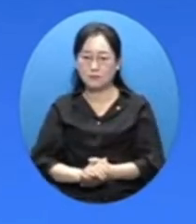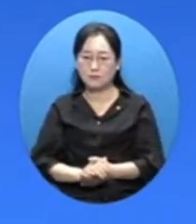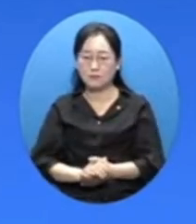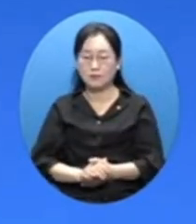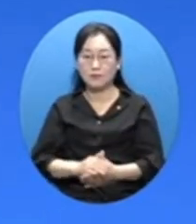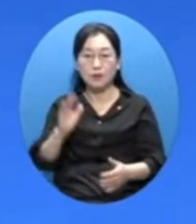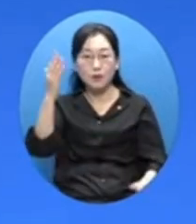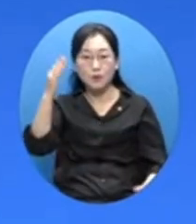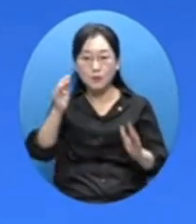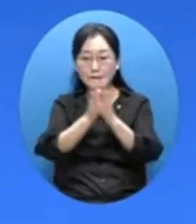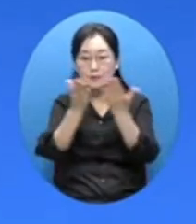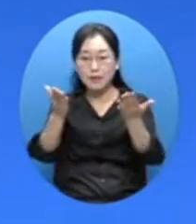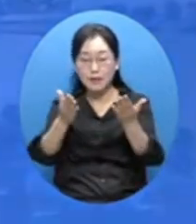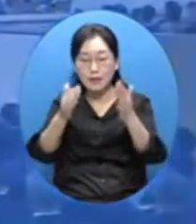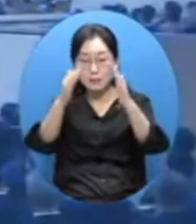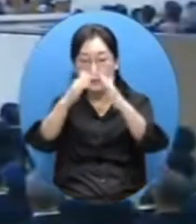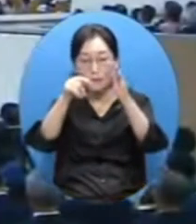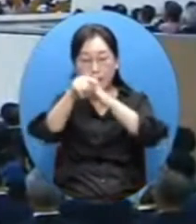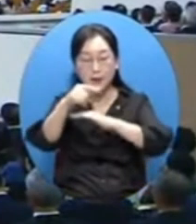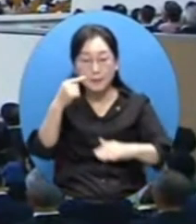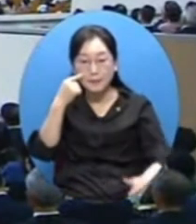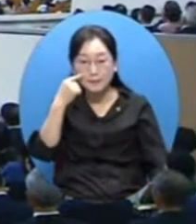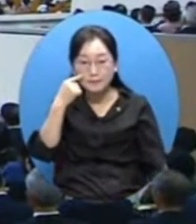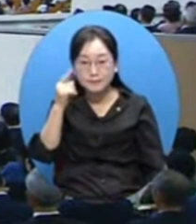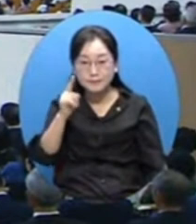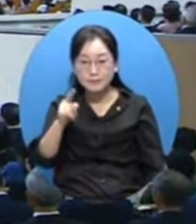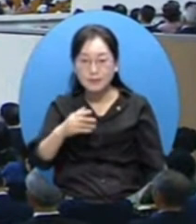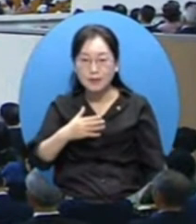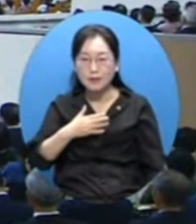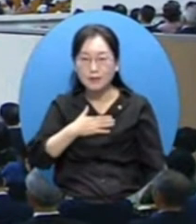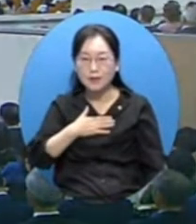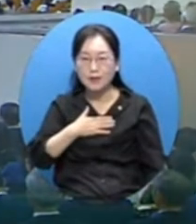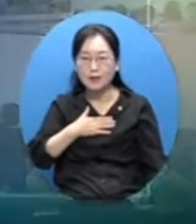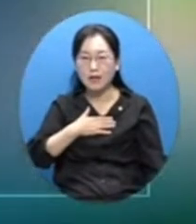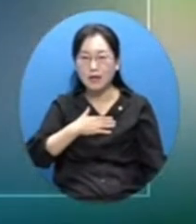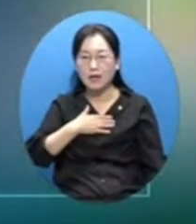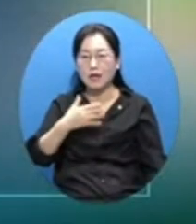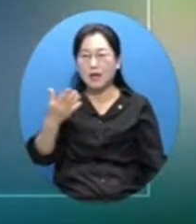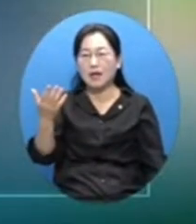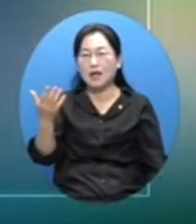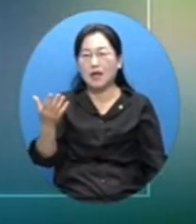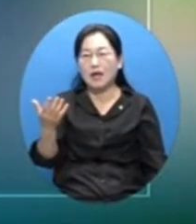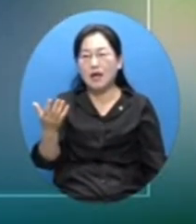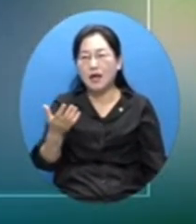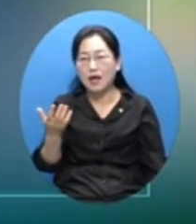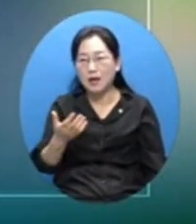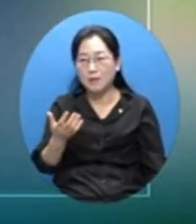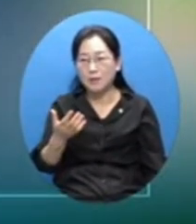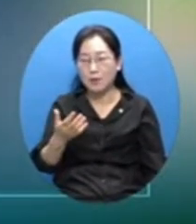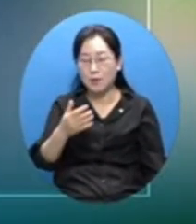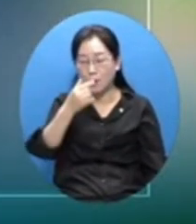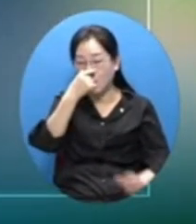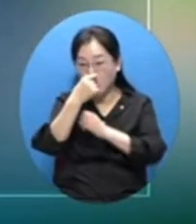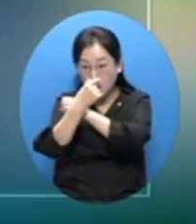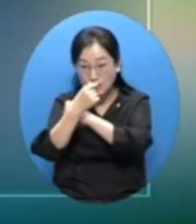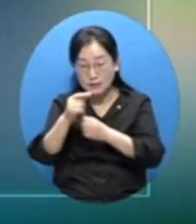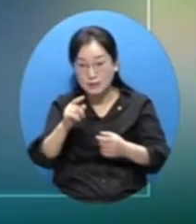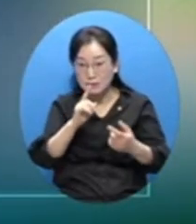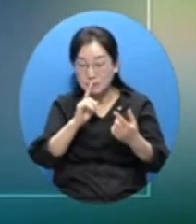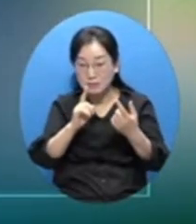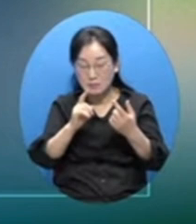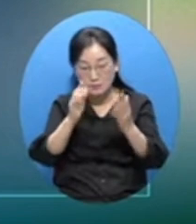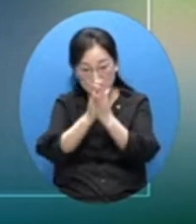최근에 책방에 가보니까 나의 아프고 아름다운 코끼리라고 하는 책이 나와 있는데요. 독일의 총만받는